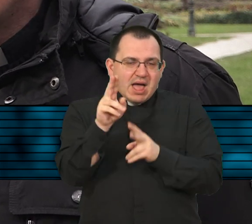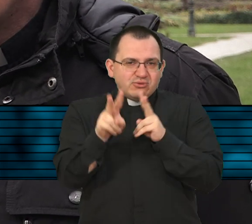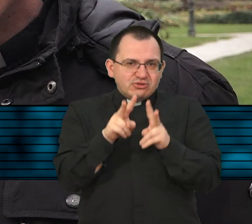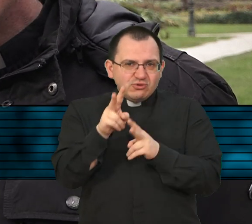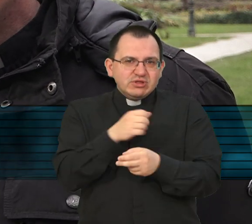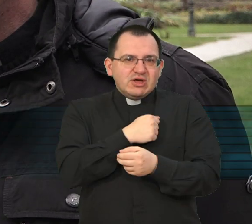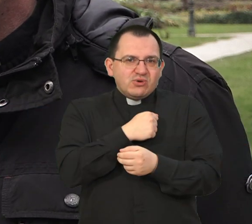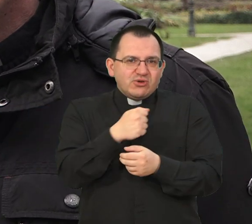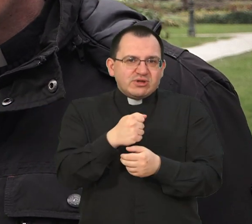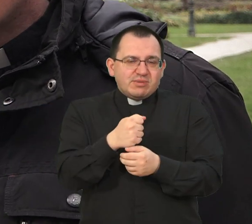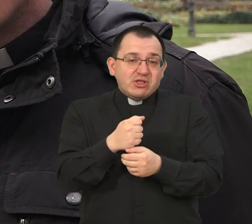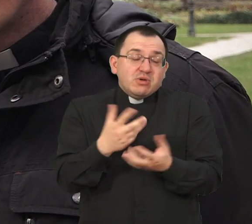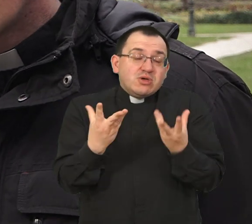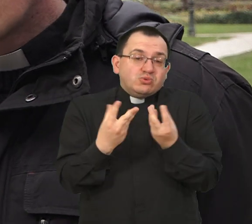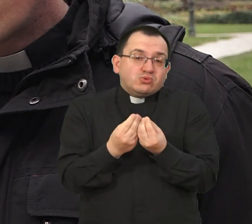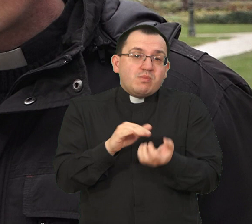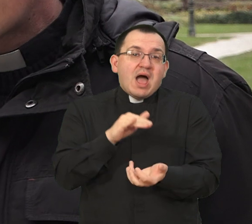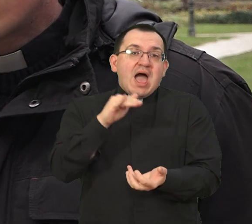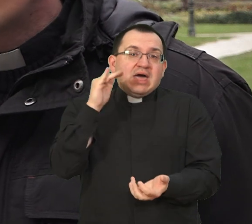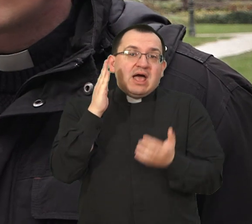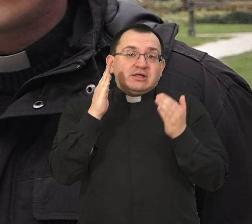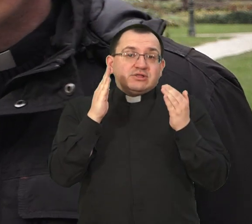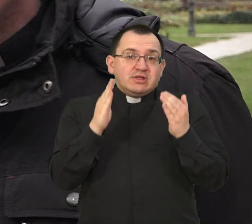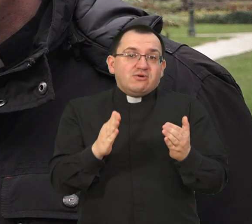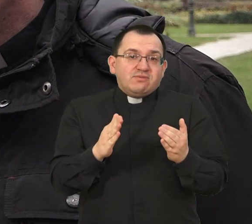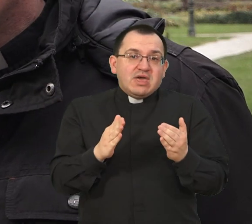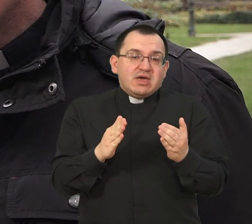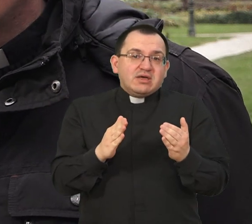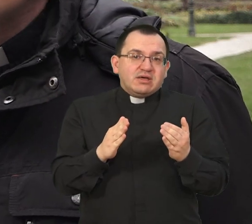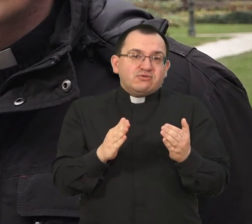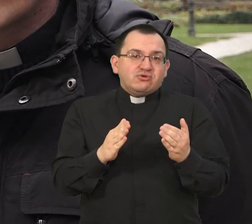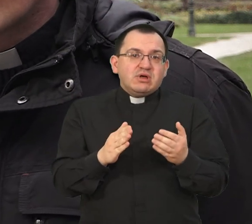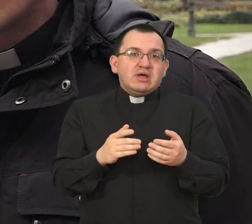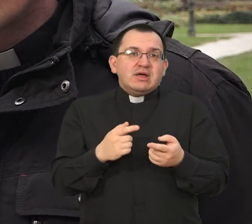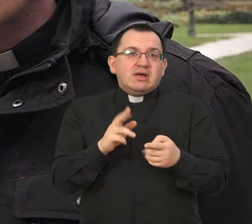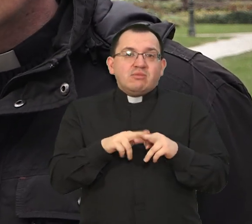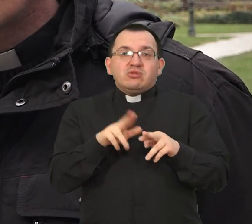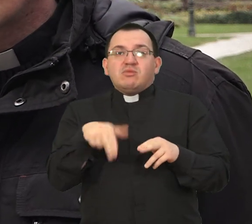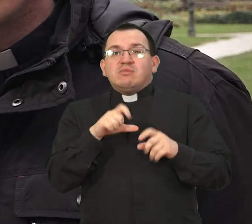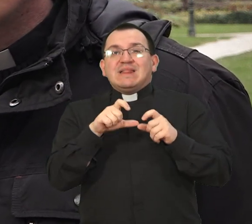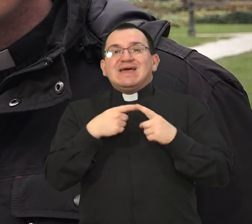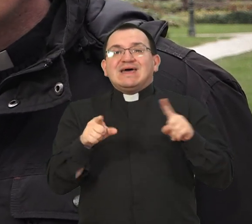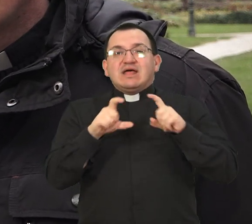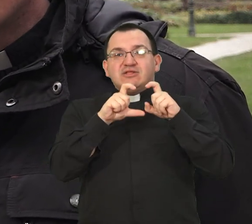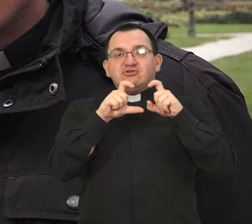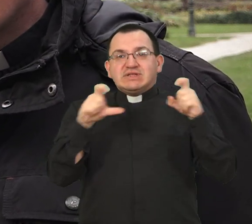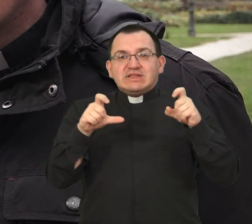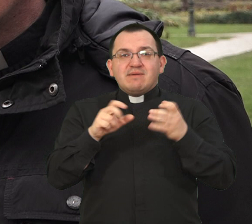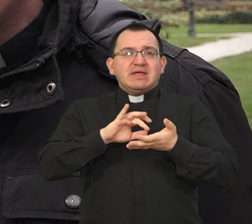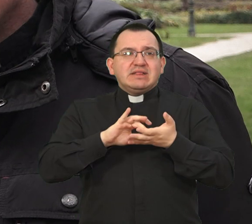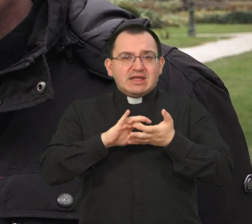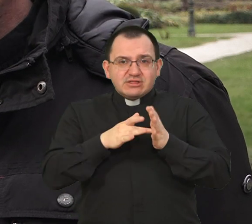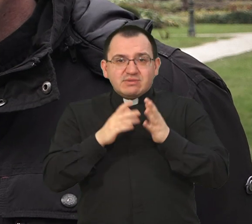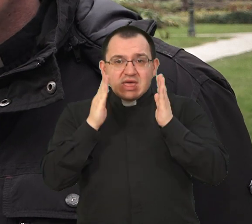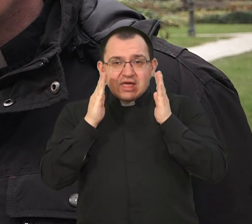ohrabrenje. I evo, rasti u vjeri, rasti u formaciji vjerskoj kroz razne teme koje će biti. Mislim da je to vrlo potrebno da se vjera